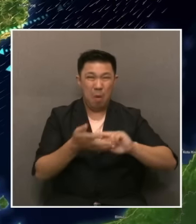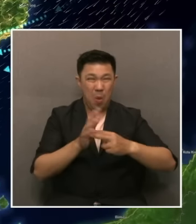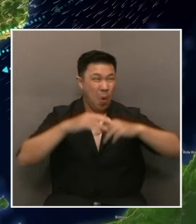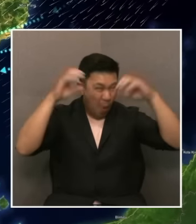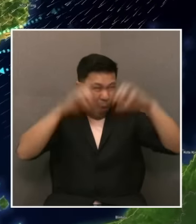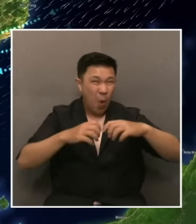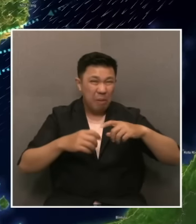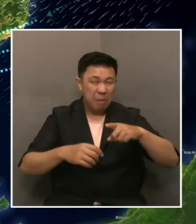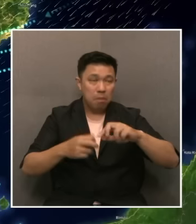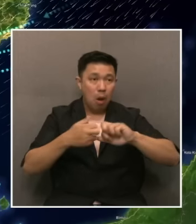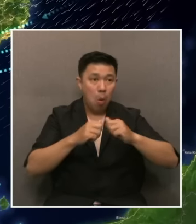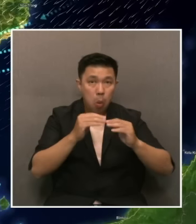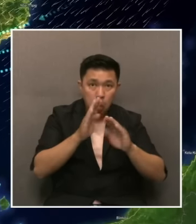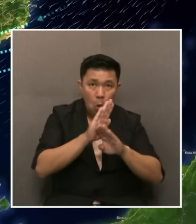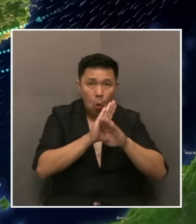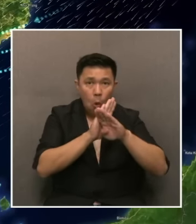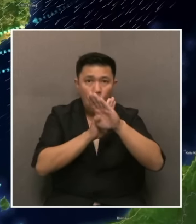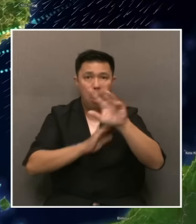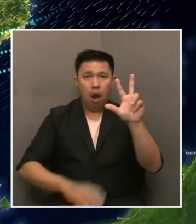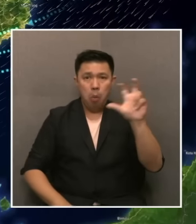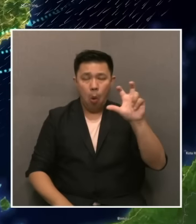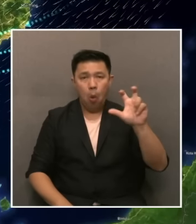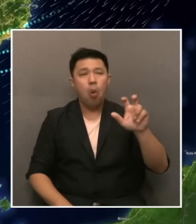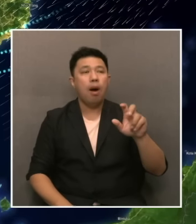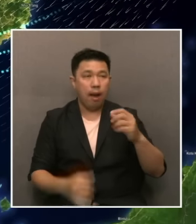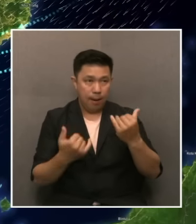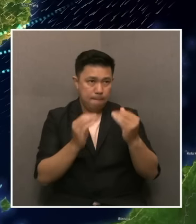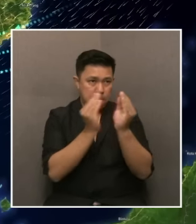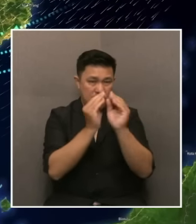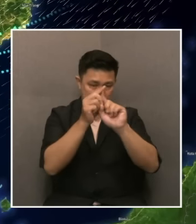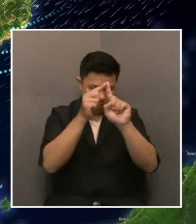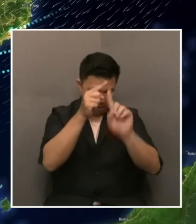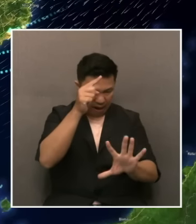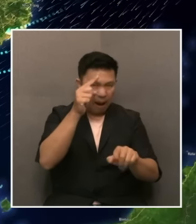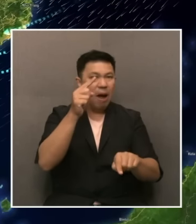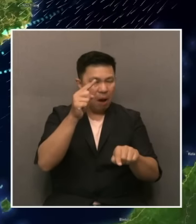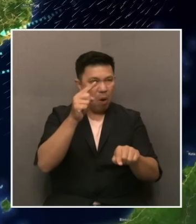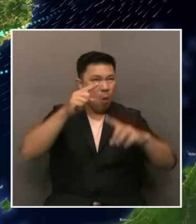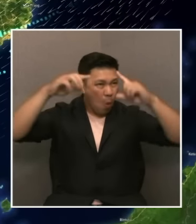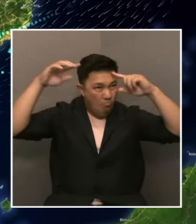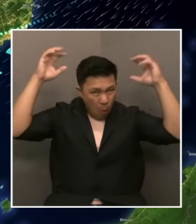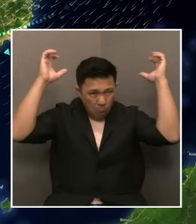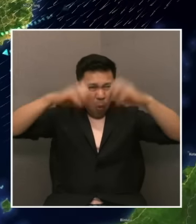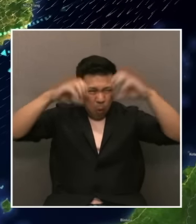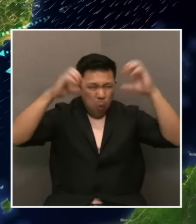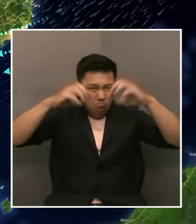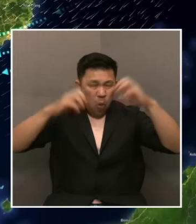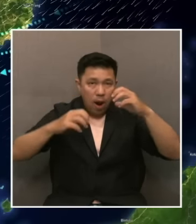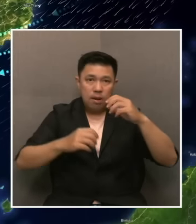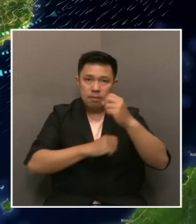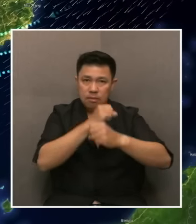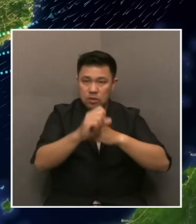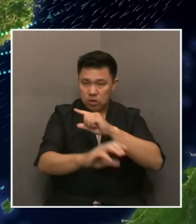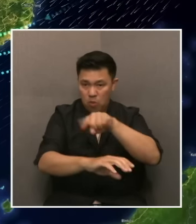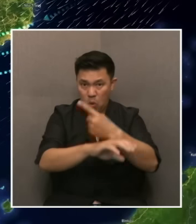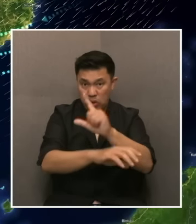กมากแล้วนี่ตัวเล็กไปถง 300 แล้ครัเรามาดู 5 อันดับที่มีปริมาณฝนสะสมมากที่สุดในรอบ 24